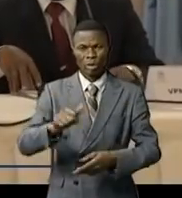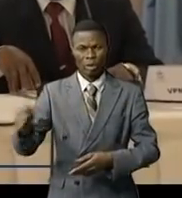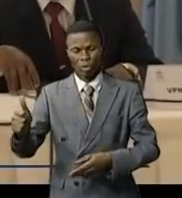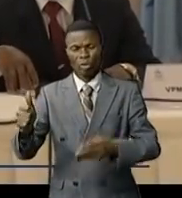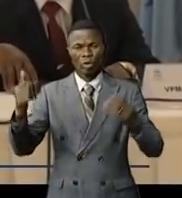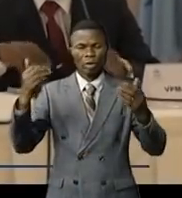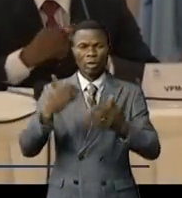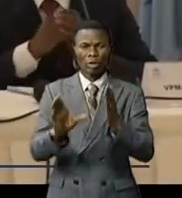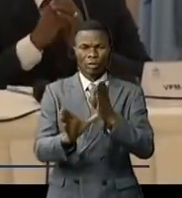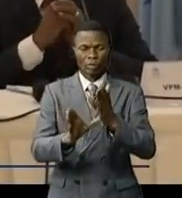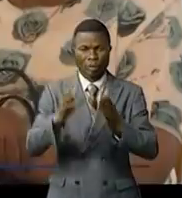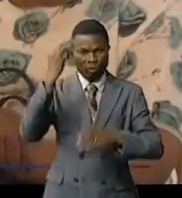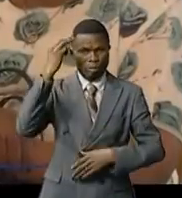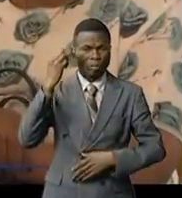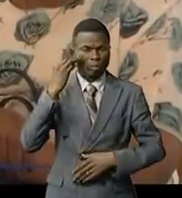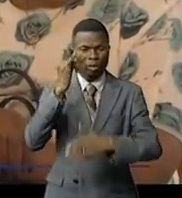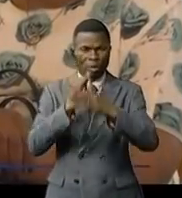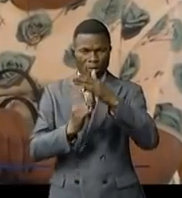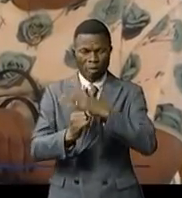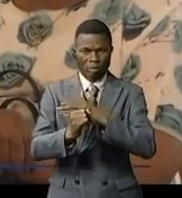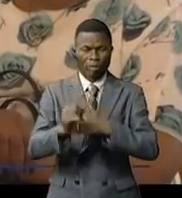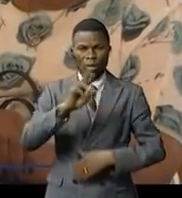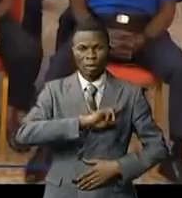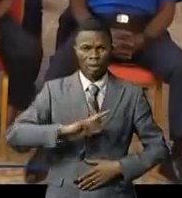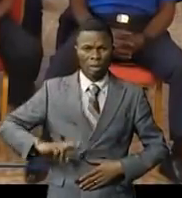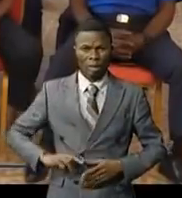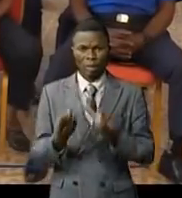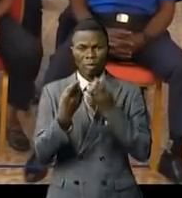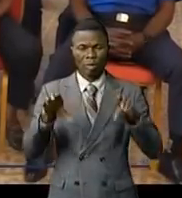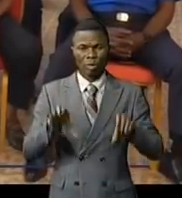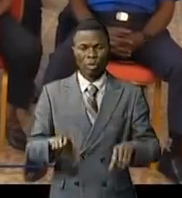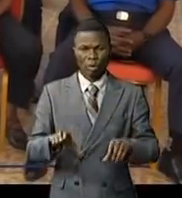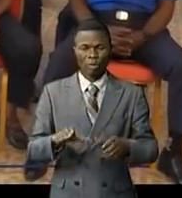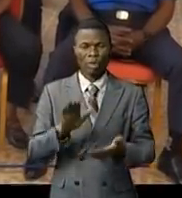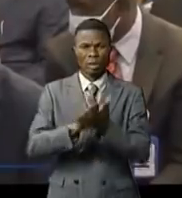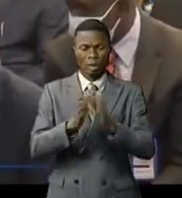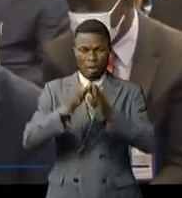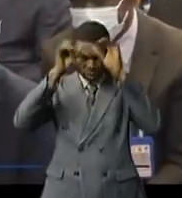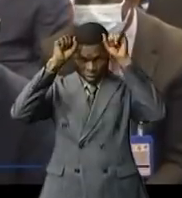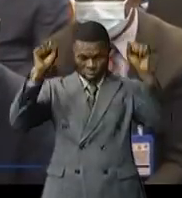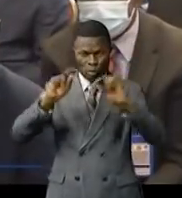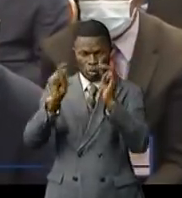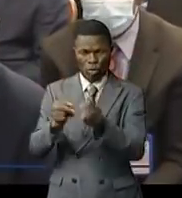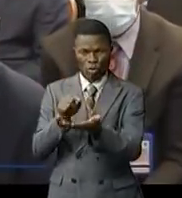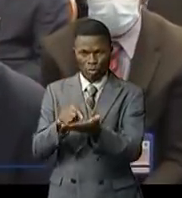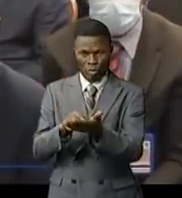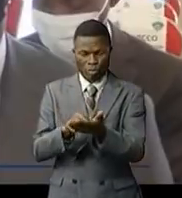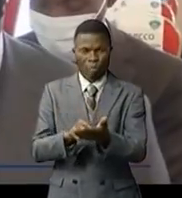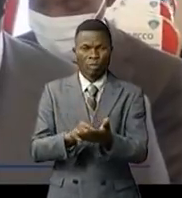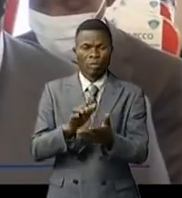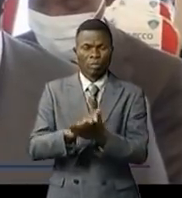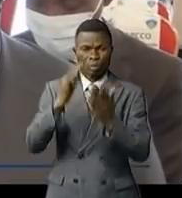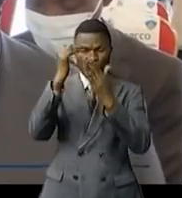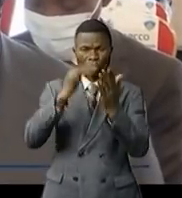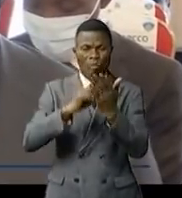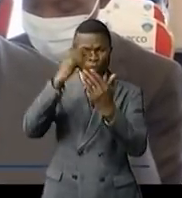Kito, vice-premier ministre, ministre de l'Intérieur de la République démocratique du Congo, à la présidence de cette organisation. Après avoir fait le bilan